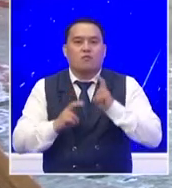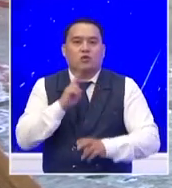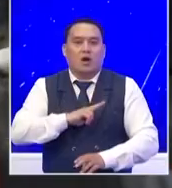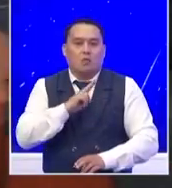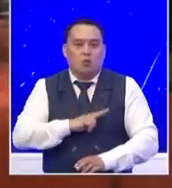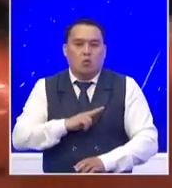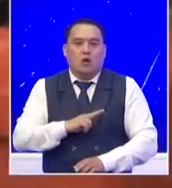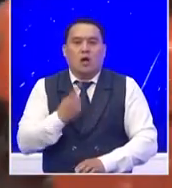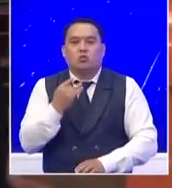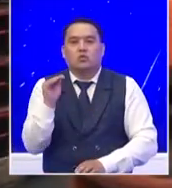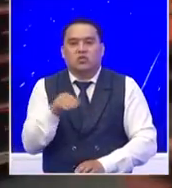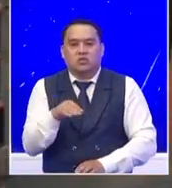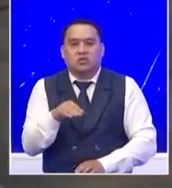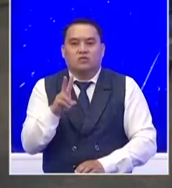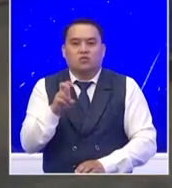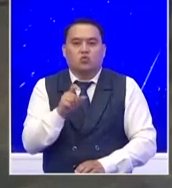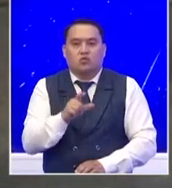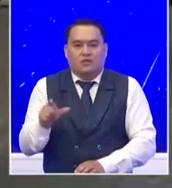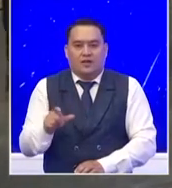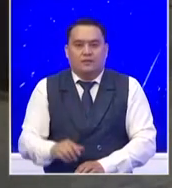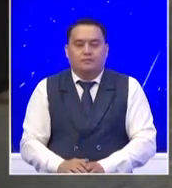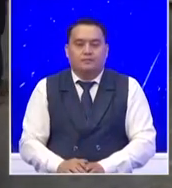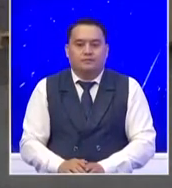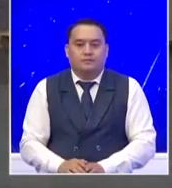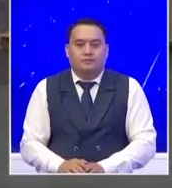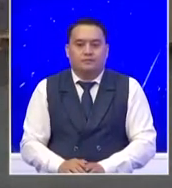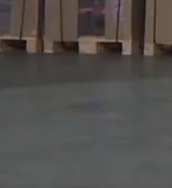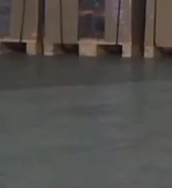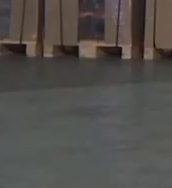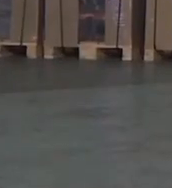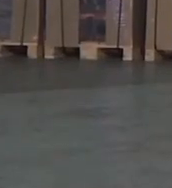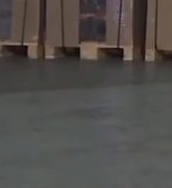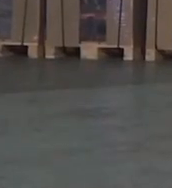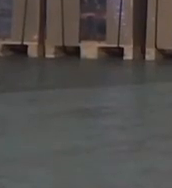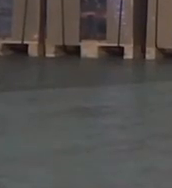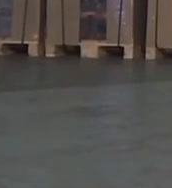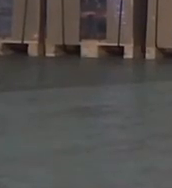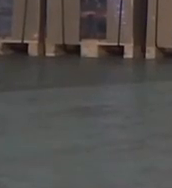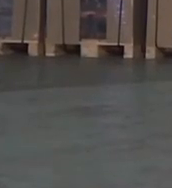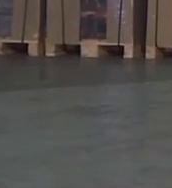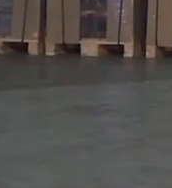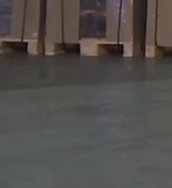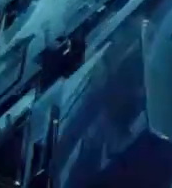работают около 1200 человек. Гульназ Мустафа, Ержан Дюсен, телеканал ЖТСУ.